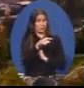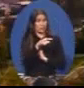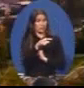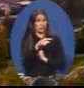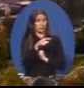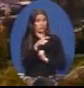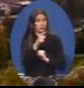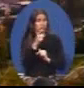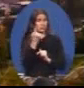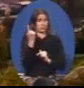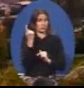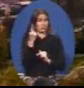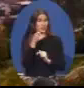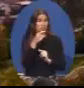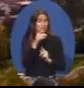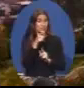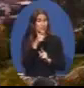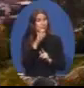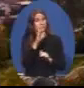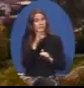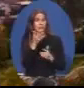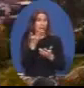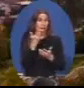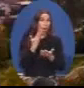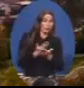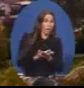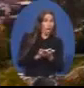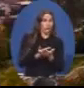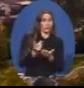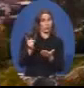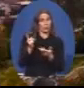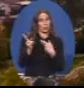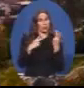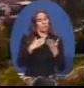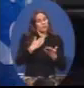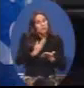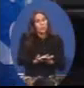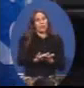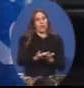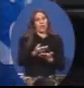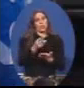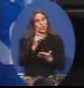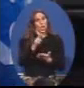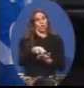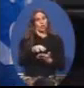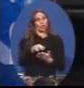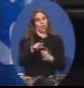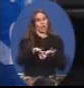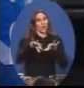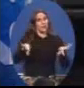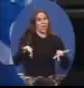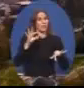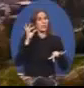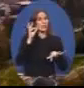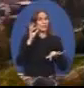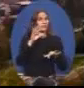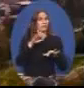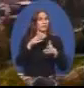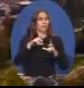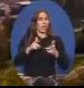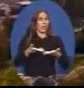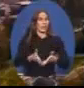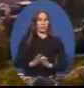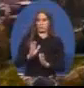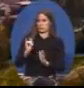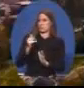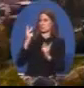בעצם מההודעה, גם עם חצי הודעה של בתי החולים, שאכן יש הפרדה במחלקות יולדות. כן, בהחלט, כי